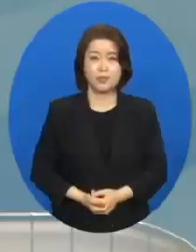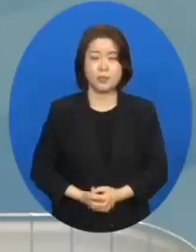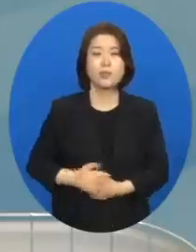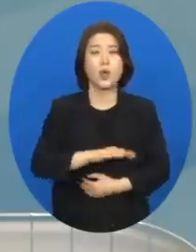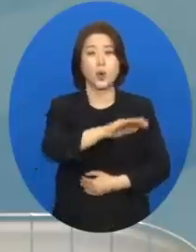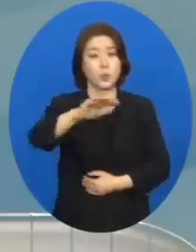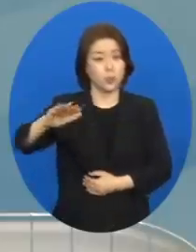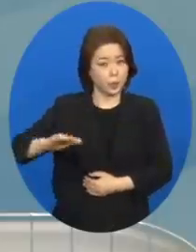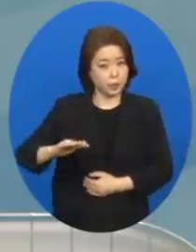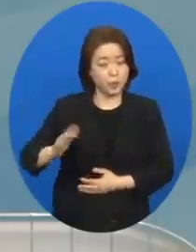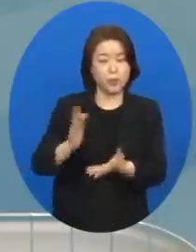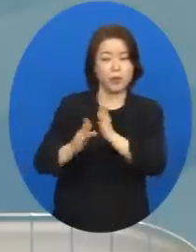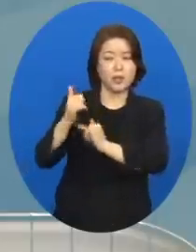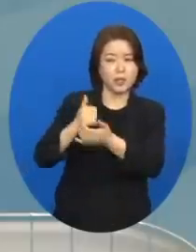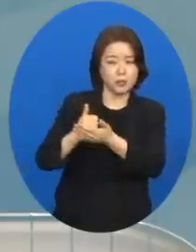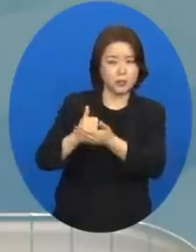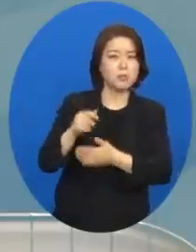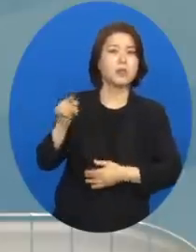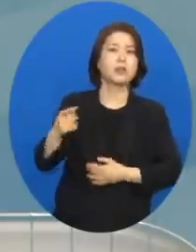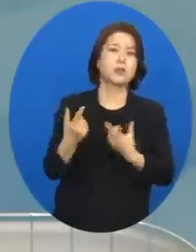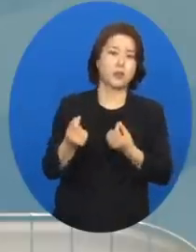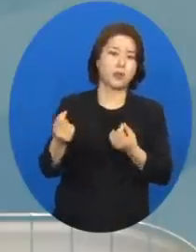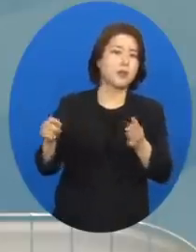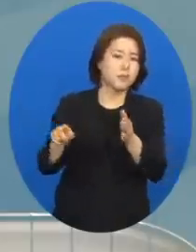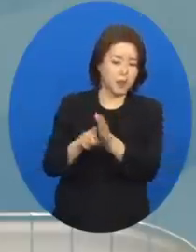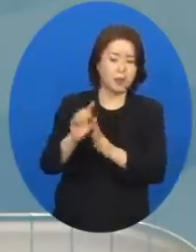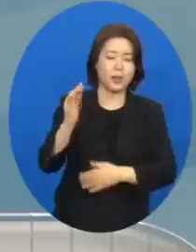우리도 예수님을 그렇게 믿어야 한다는 겁니다.